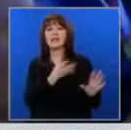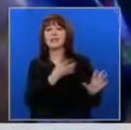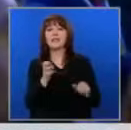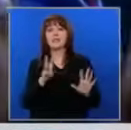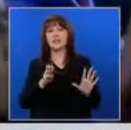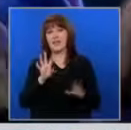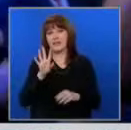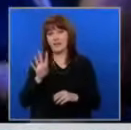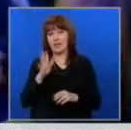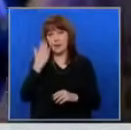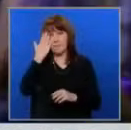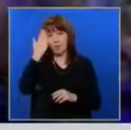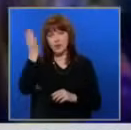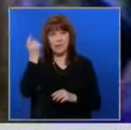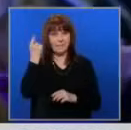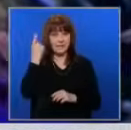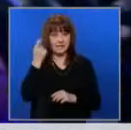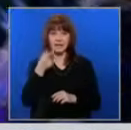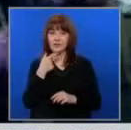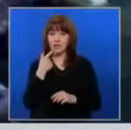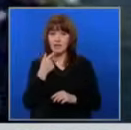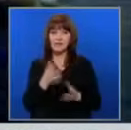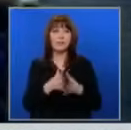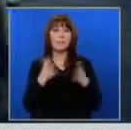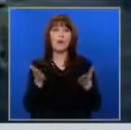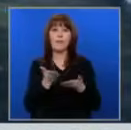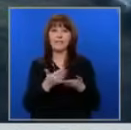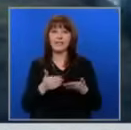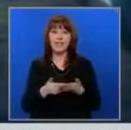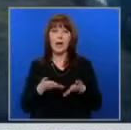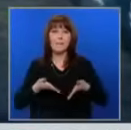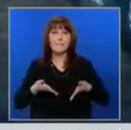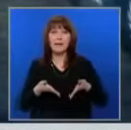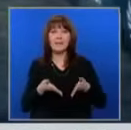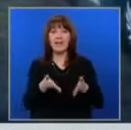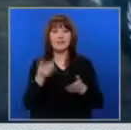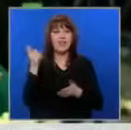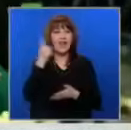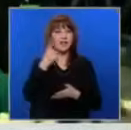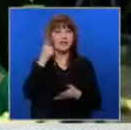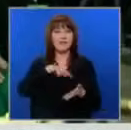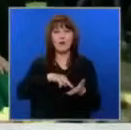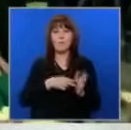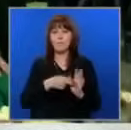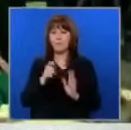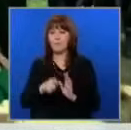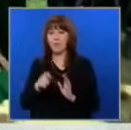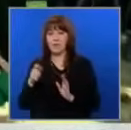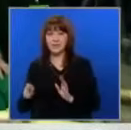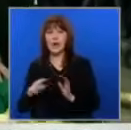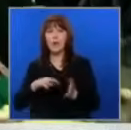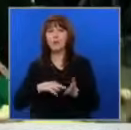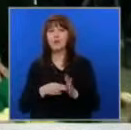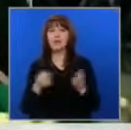година. Почетният председател отбелязва, че според по-голямата част от преминаващите през ежедневието ни политици, цялата политическа